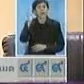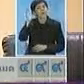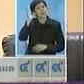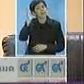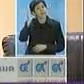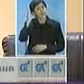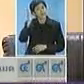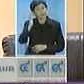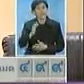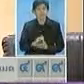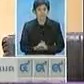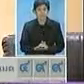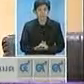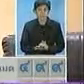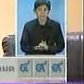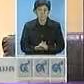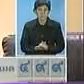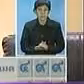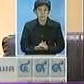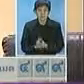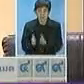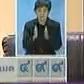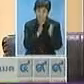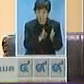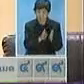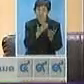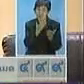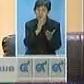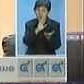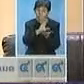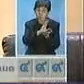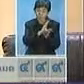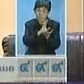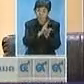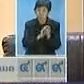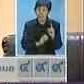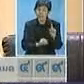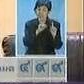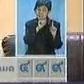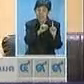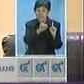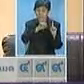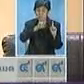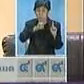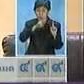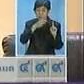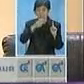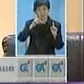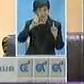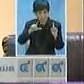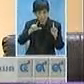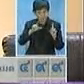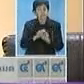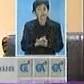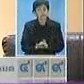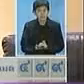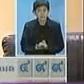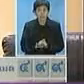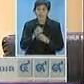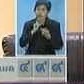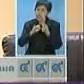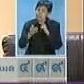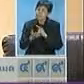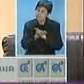กันน้อยหน่อยแต่สำหรับงบ 120,000 ล้านด้วยความเคารพท่านประธานและบรรดาเพื่อนสมา